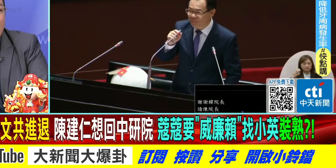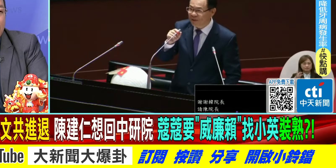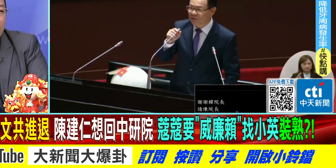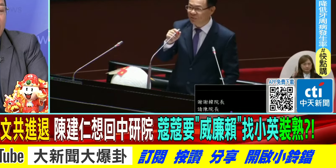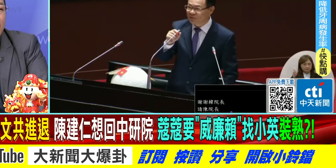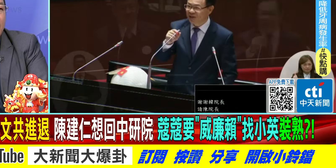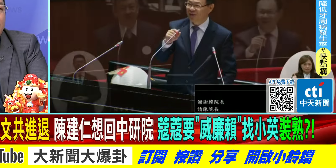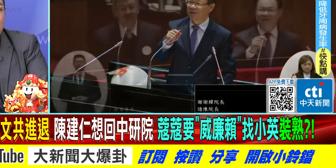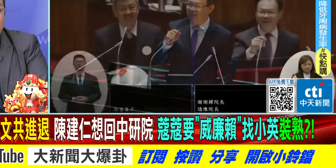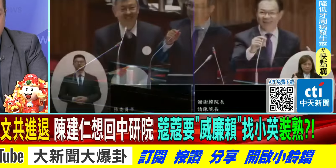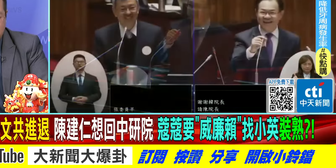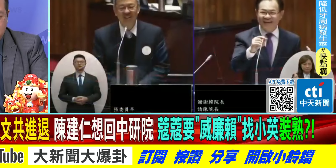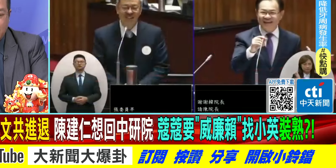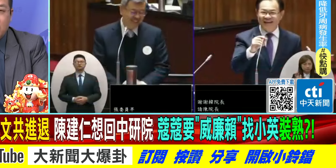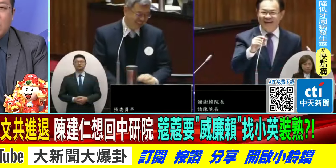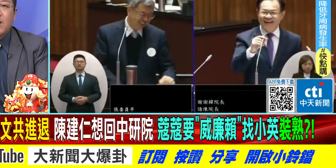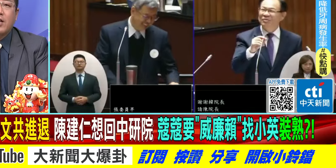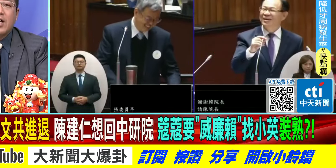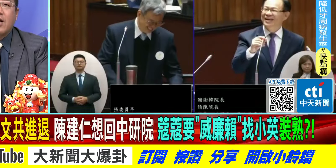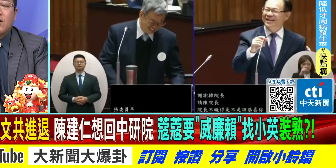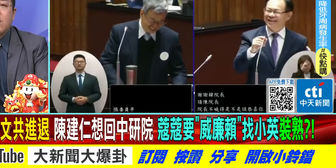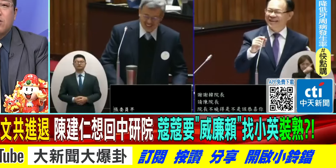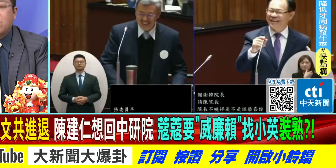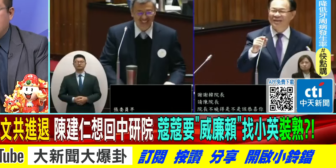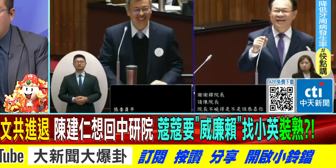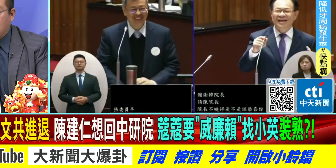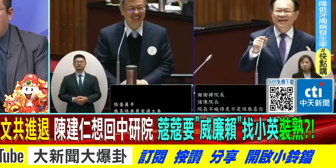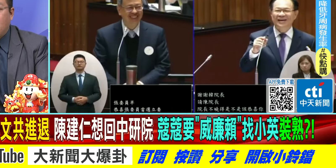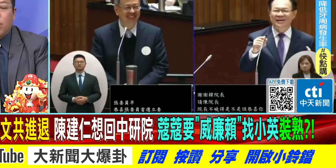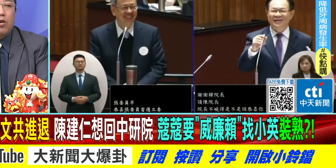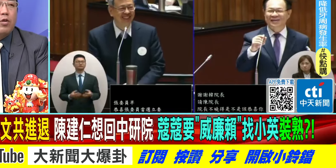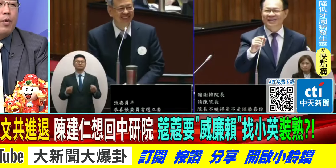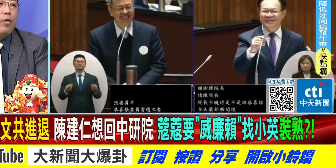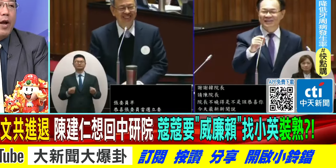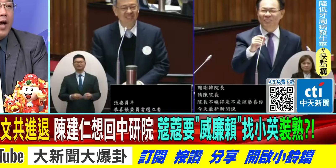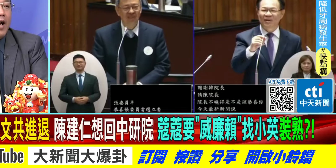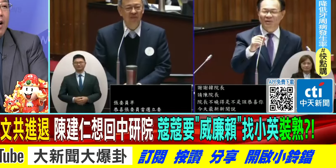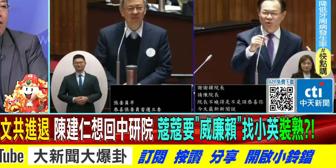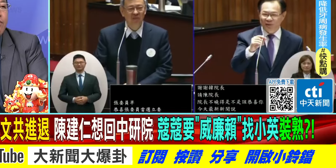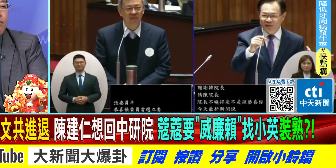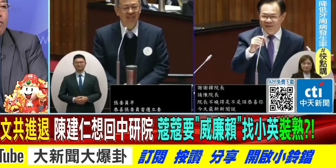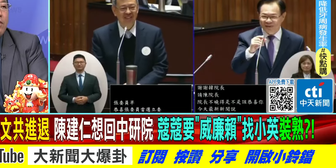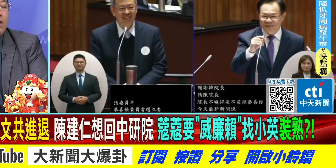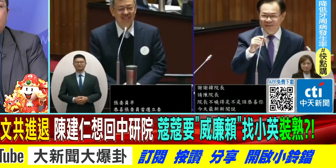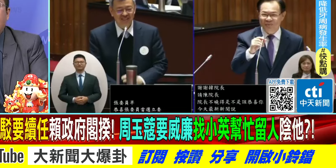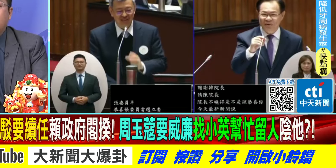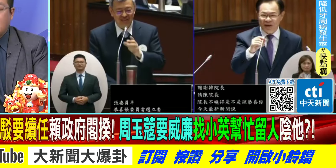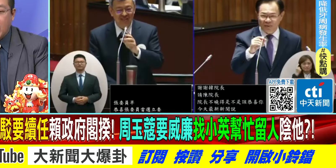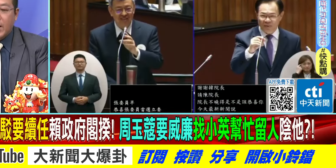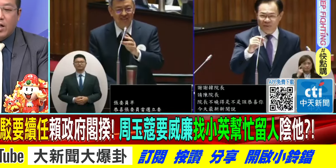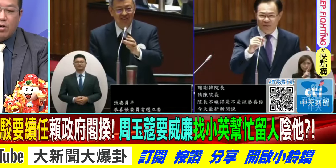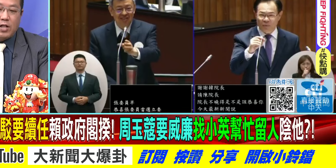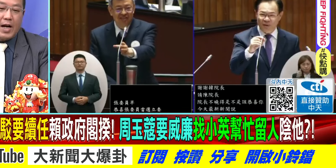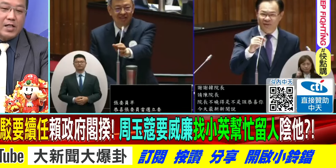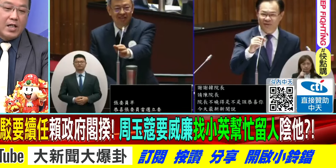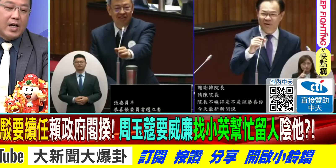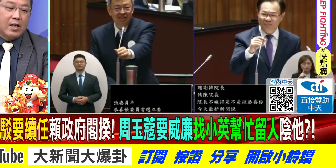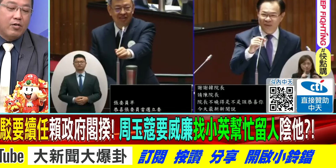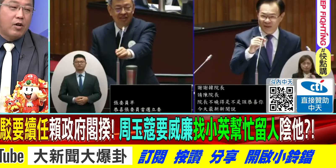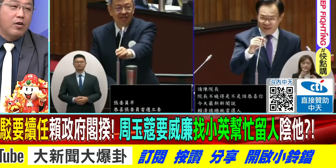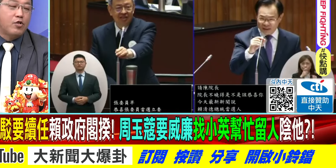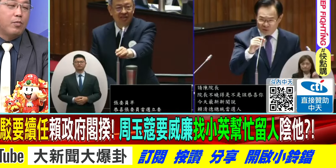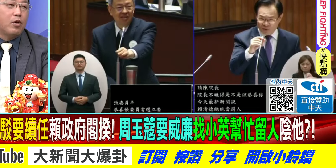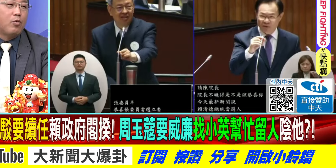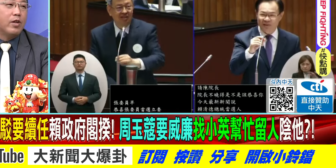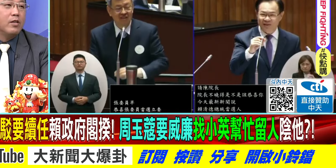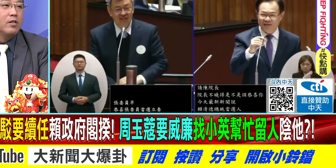留下来阻隔的味道。那陈建仁在那些阁员团队就不用换啦、啊。那怎么可能陈建仁一个人留下来，其他的阁